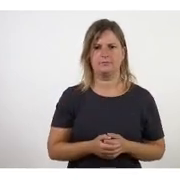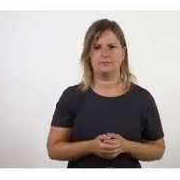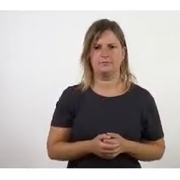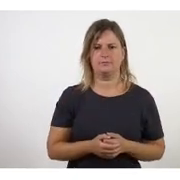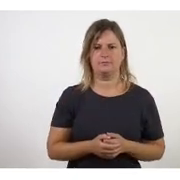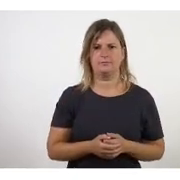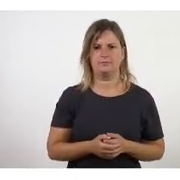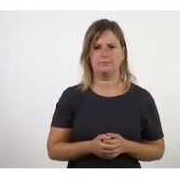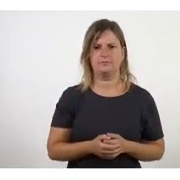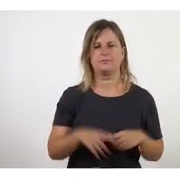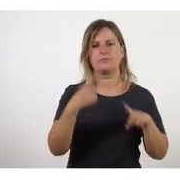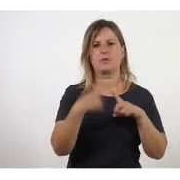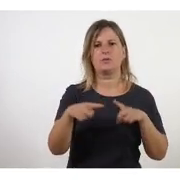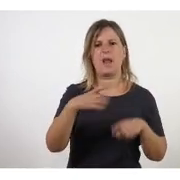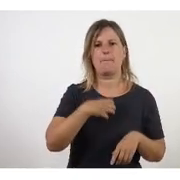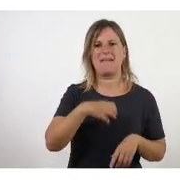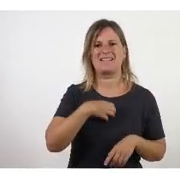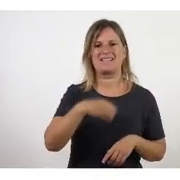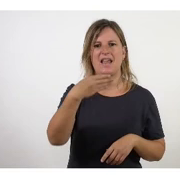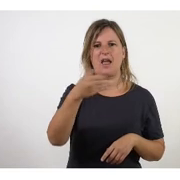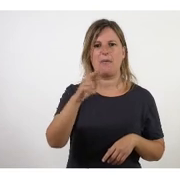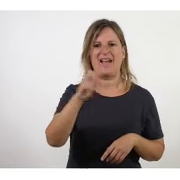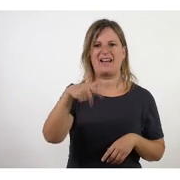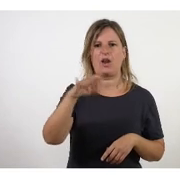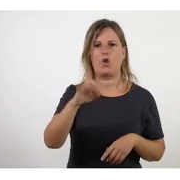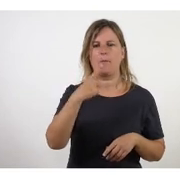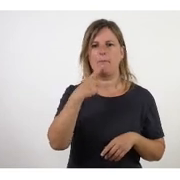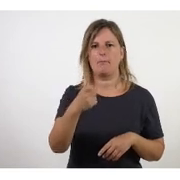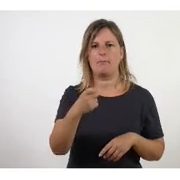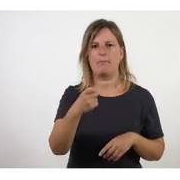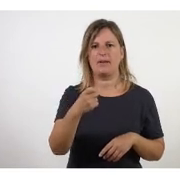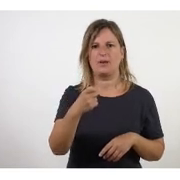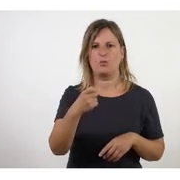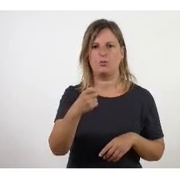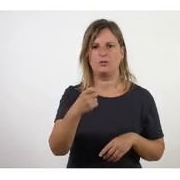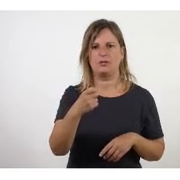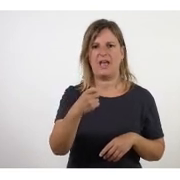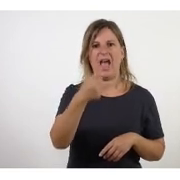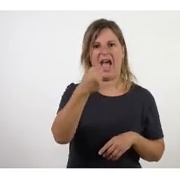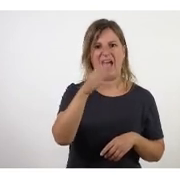Per l'altre costat, la Mercè Barranco ens pregunta si A50 és tipus documental